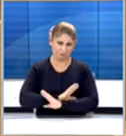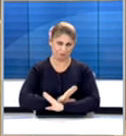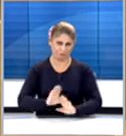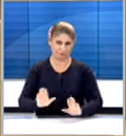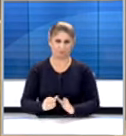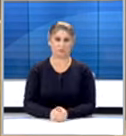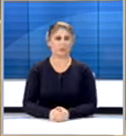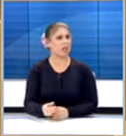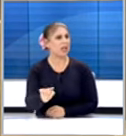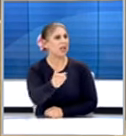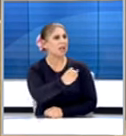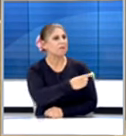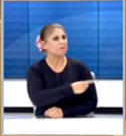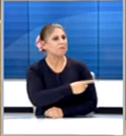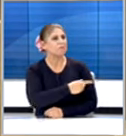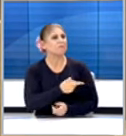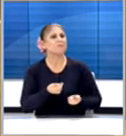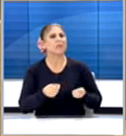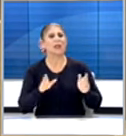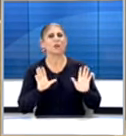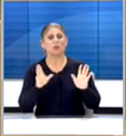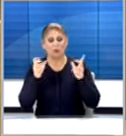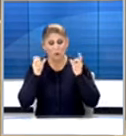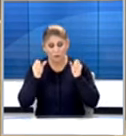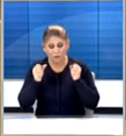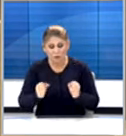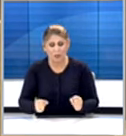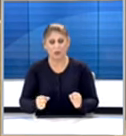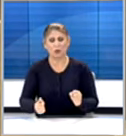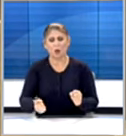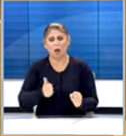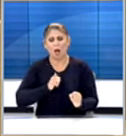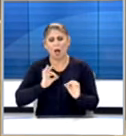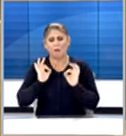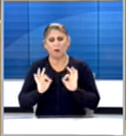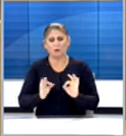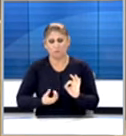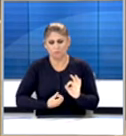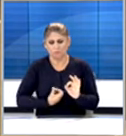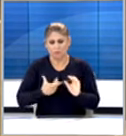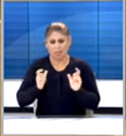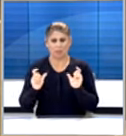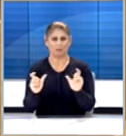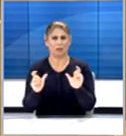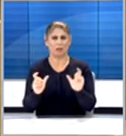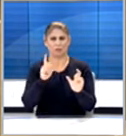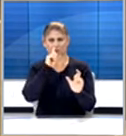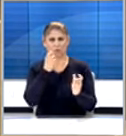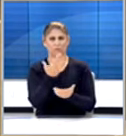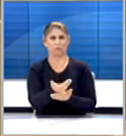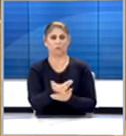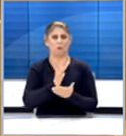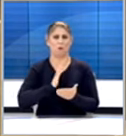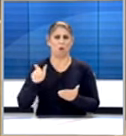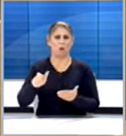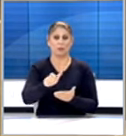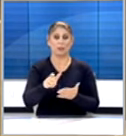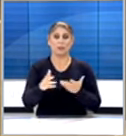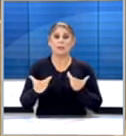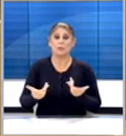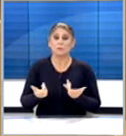Εσείς λοιπόν δεν ανταποκριθήκατε ούτε στο στοιχειώδες αυτονόητο αίσθημα ασφάλειας που απαιτούν οι πολίτες.